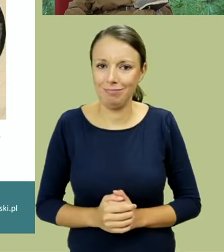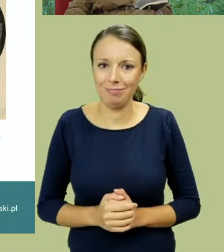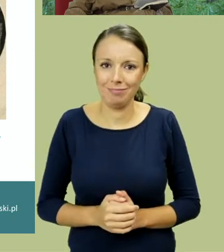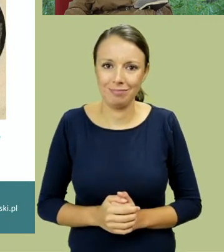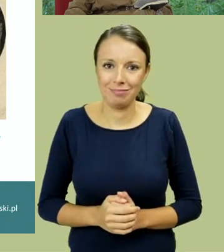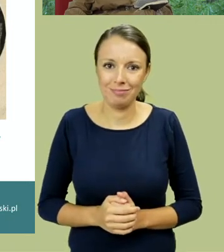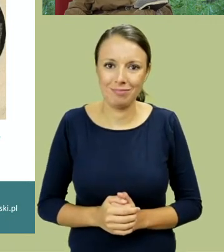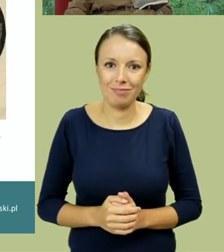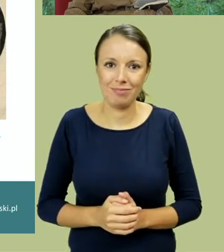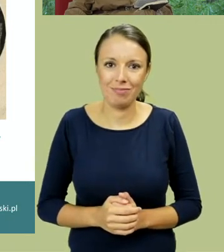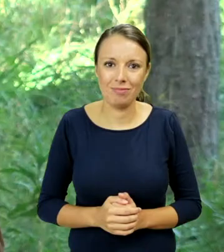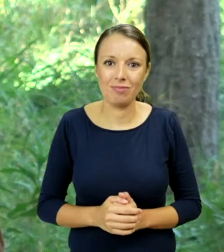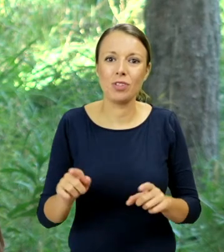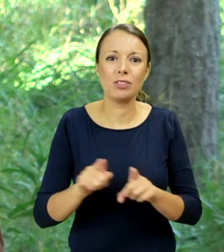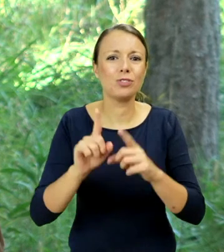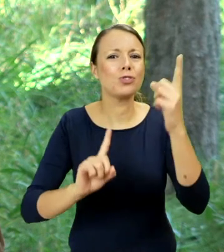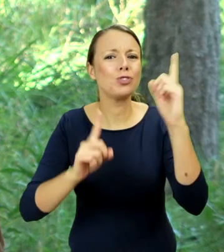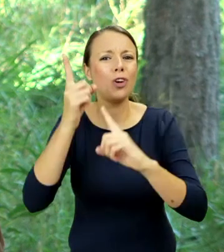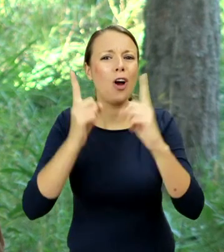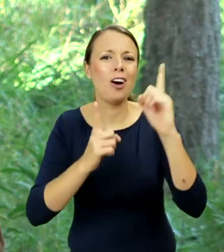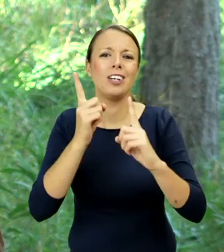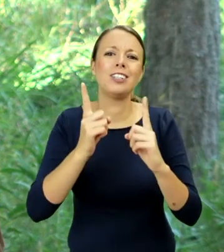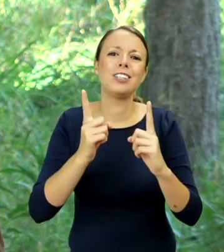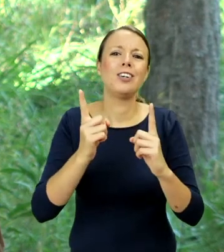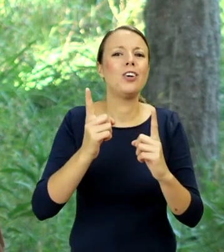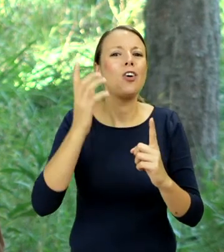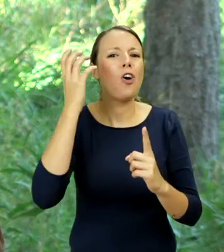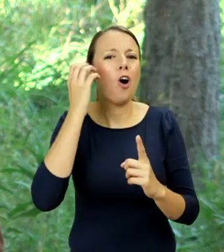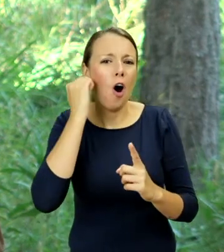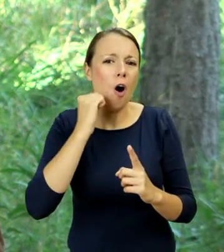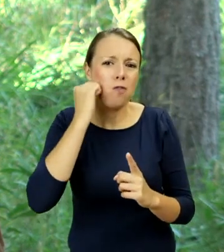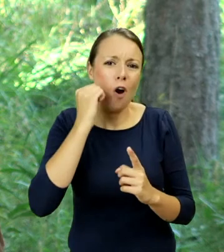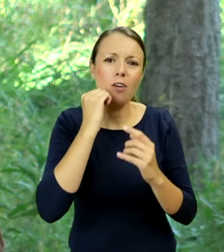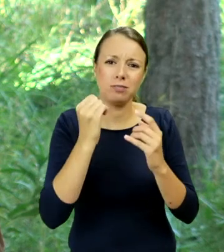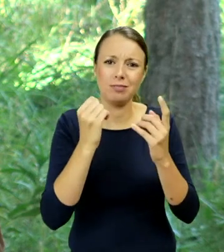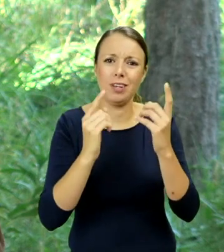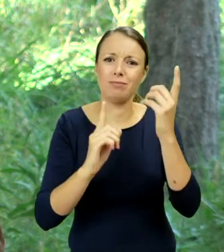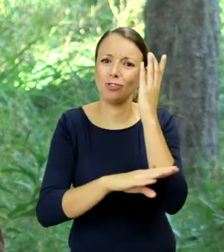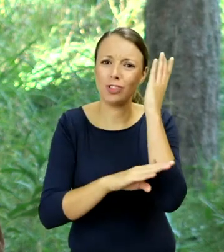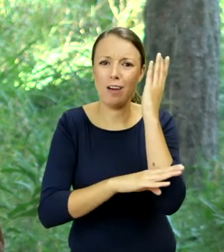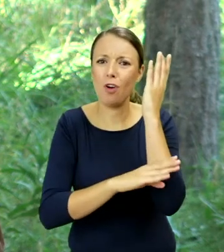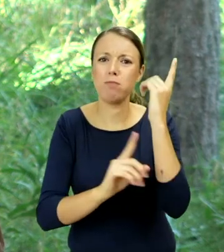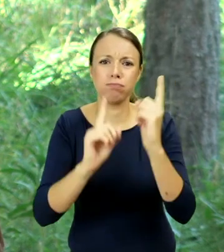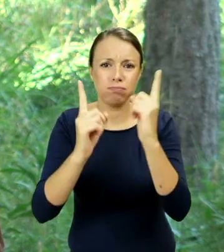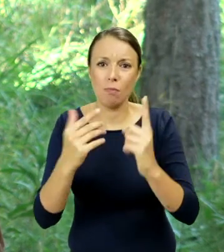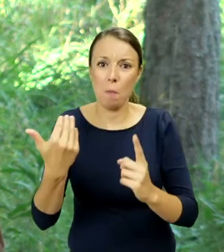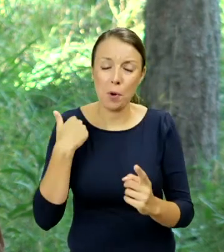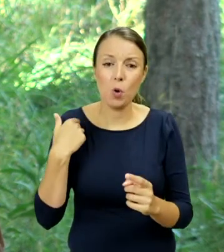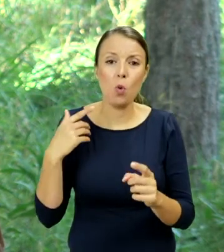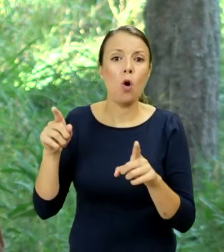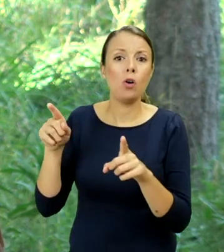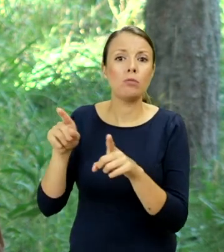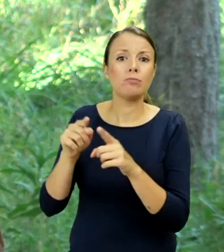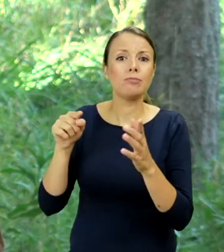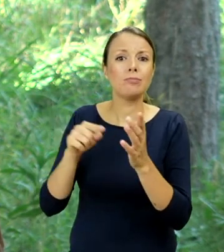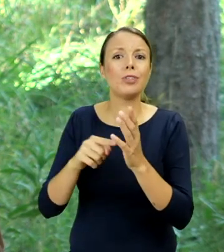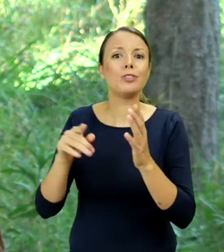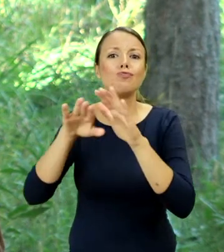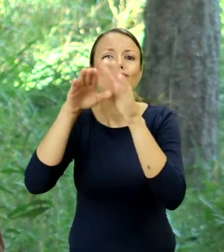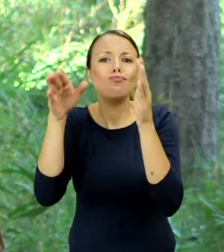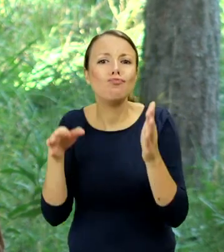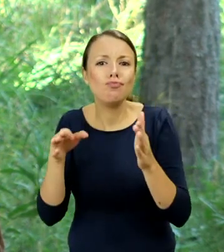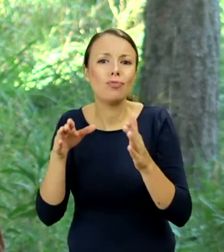znajdował się sad z owocowy i pasieka. Ale myślę, że to, co